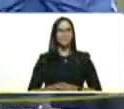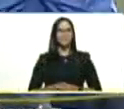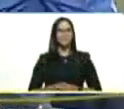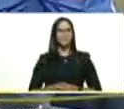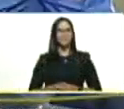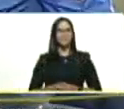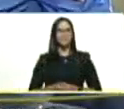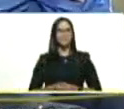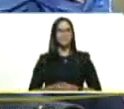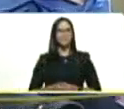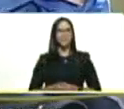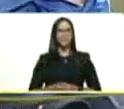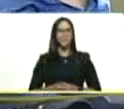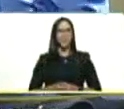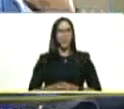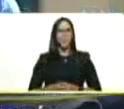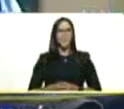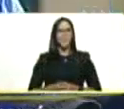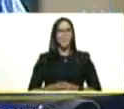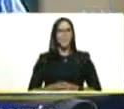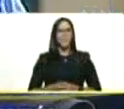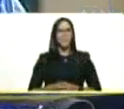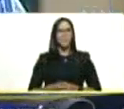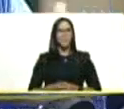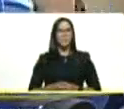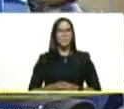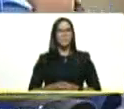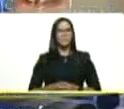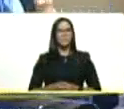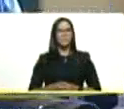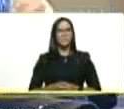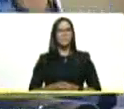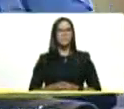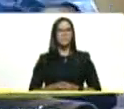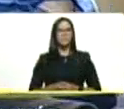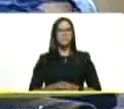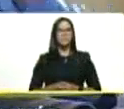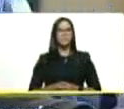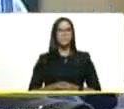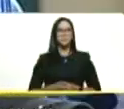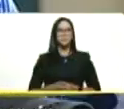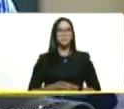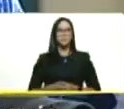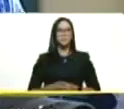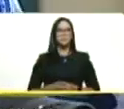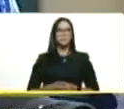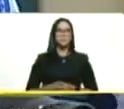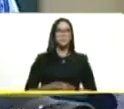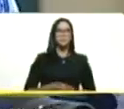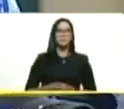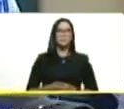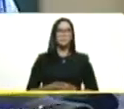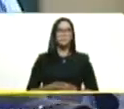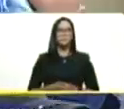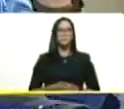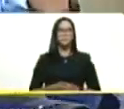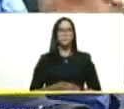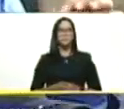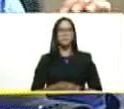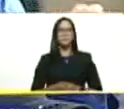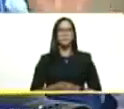أما أنتم سيد الرئيس نيكولاس مادورو أنا أجدد حبنا لكم, ولكن نقول أيضا في هذا الزمن